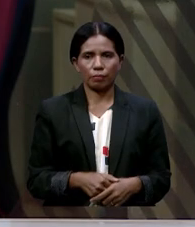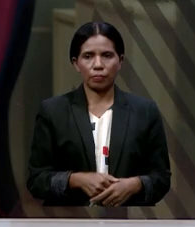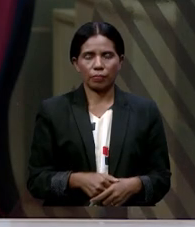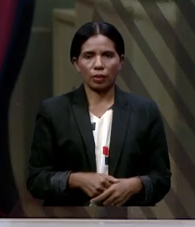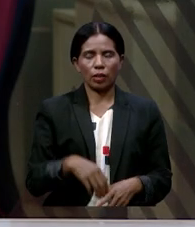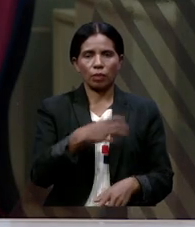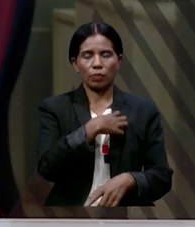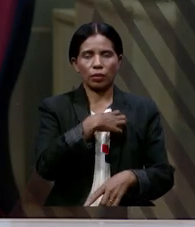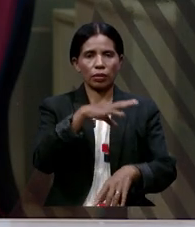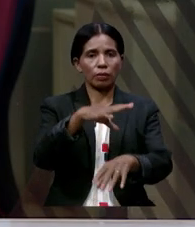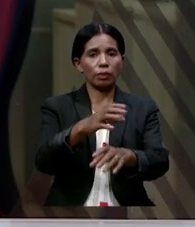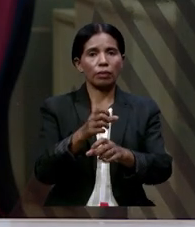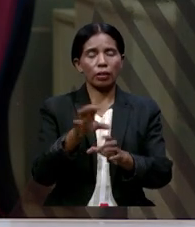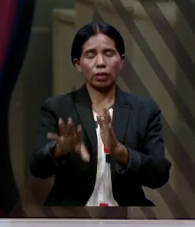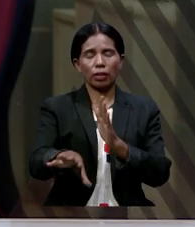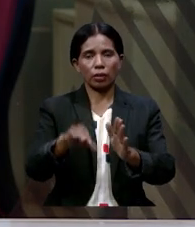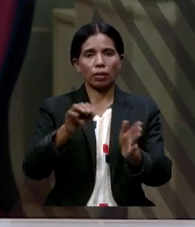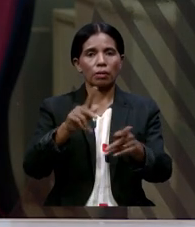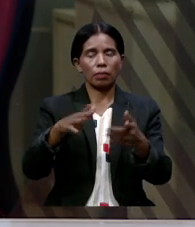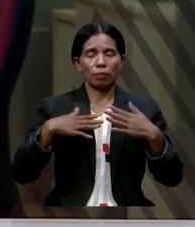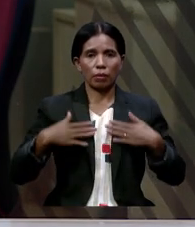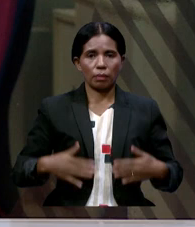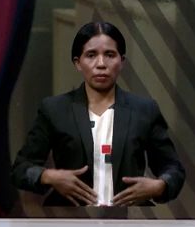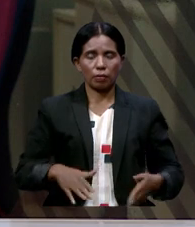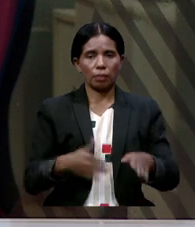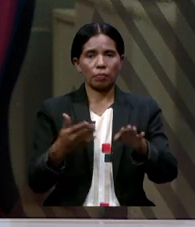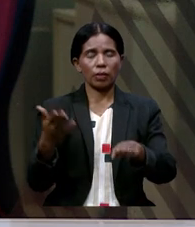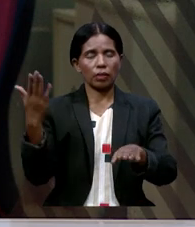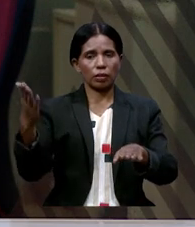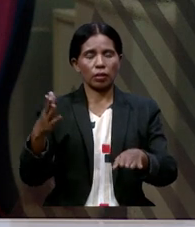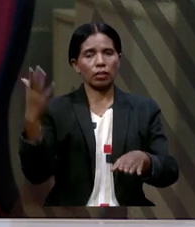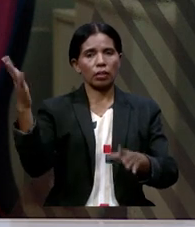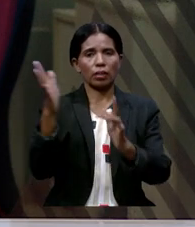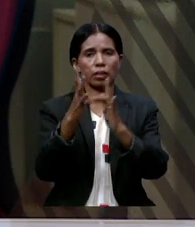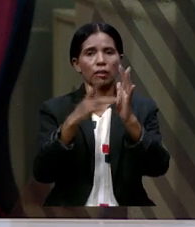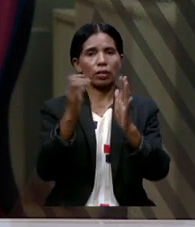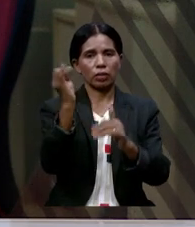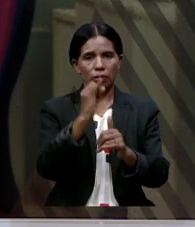Peniteli hetang ona mate ising nebe mut iha tasilarang iha aria brangka Kristurei.